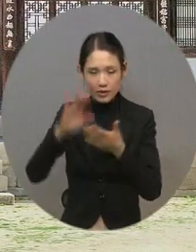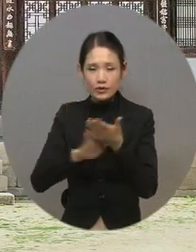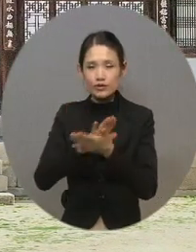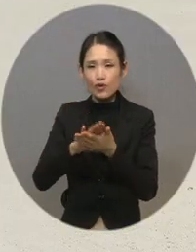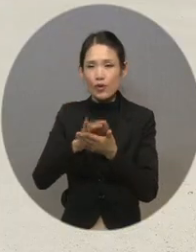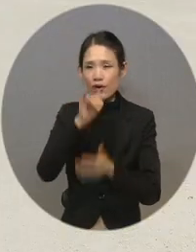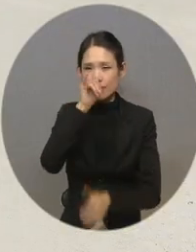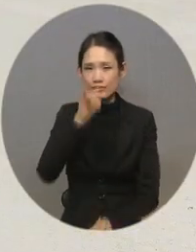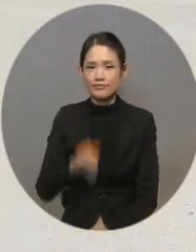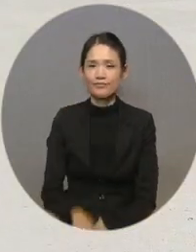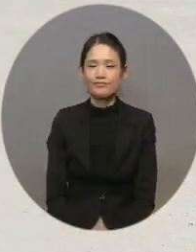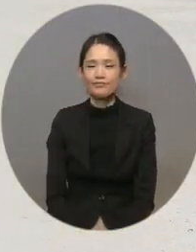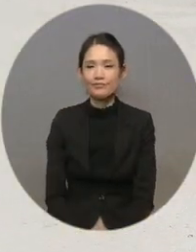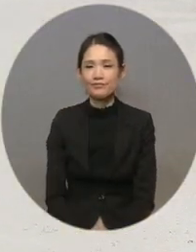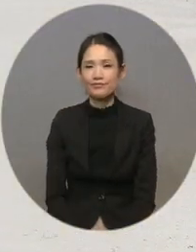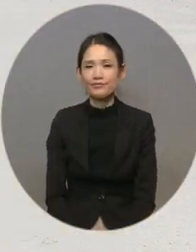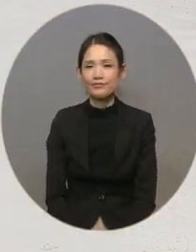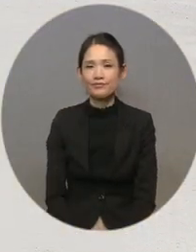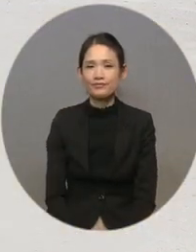때문입니다.